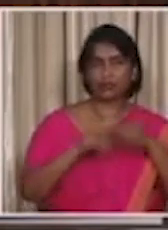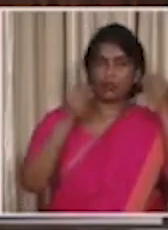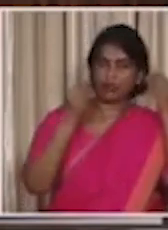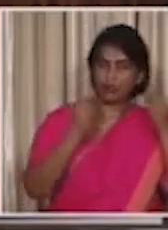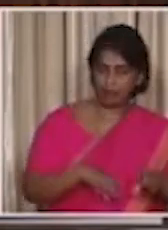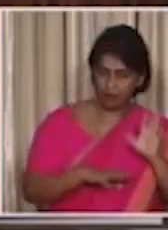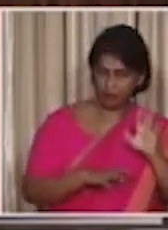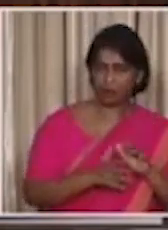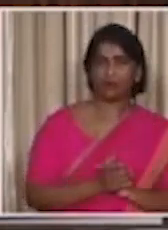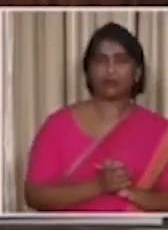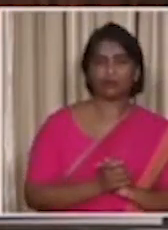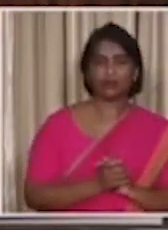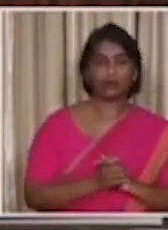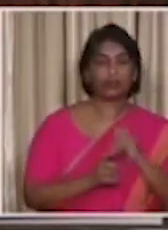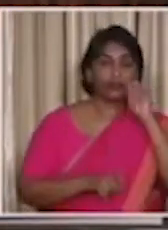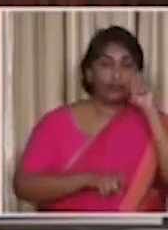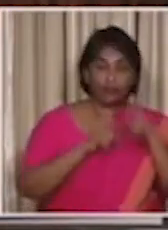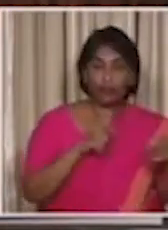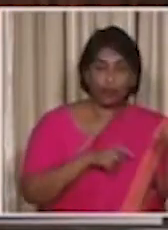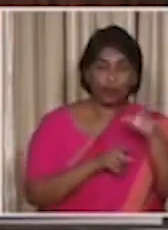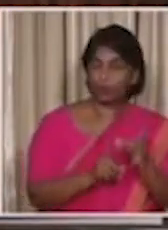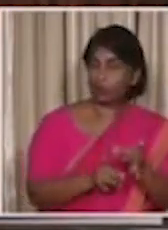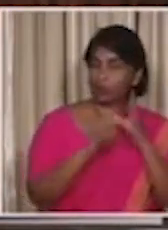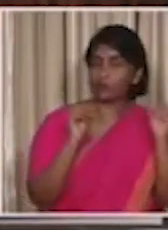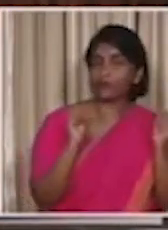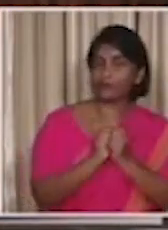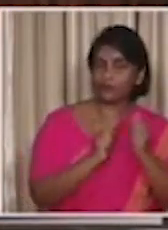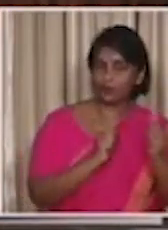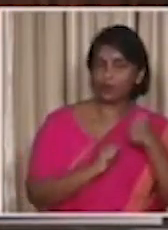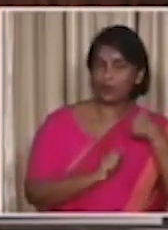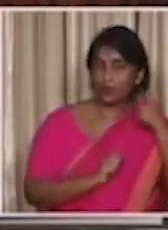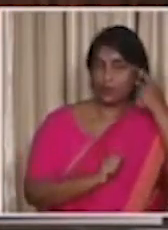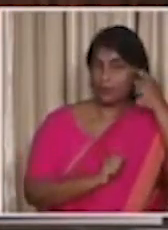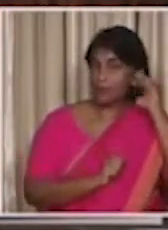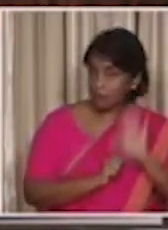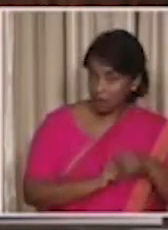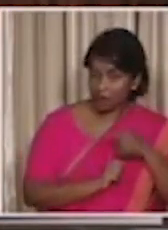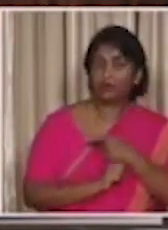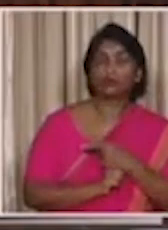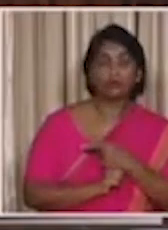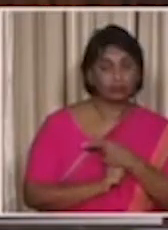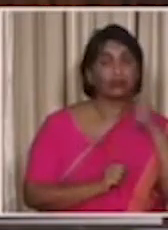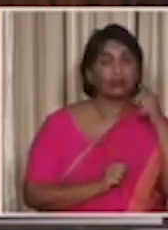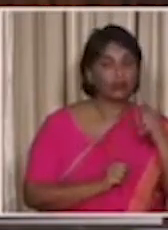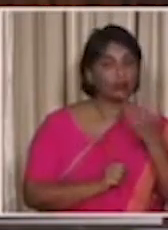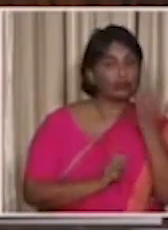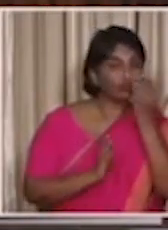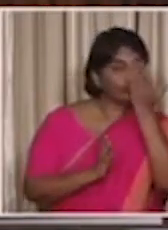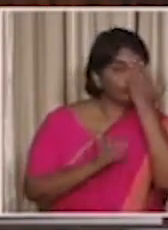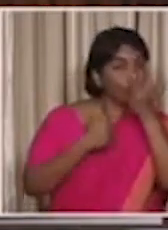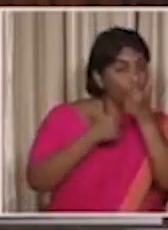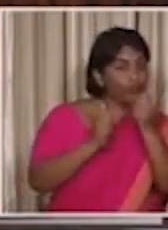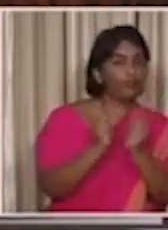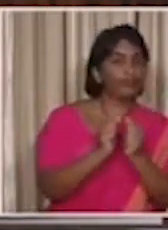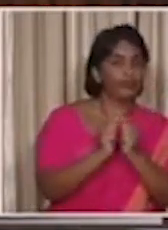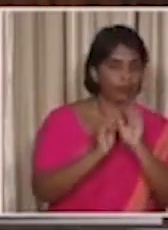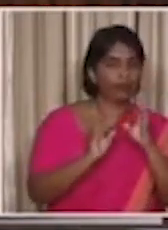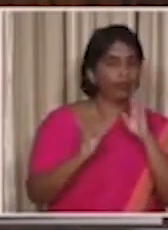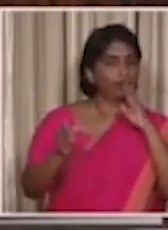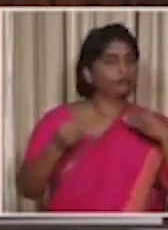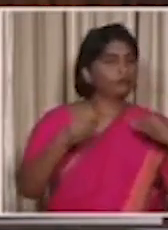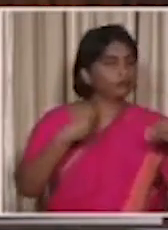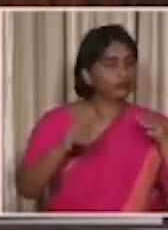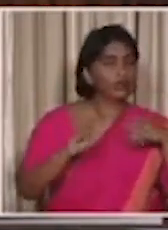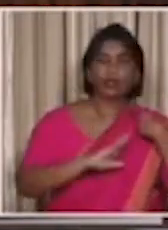වෙලා තිබෙනවා. ජනතාව ඔවුන් අනුගමනය කර ඇතැයි බලාපොරොත්තු වෙන්නේ නම් ඔවුන් ආදර්ශවත් විය යුතුයි. නම්‍යශීලී